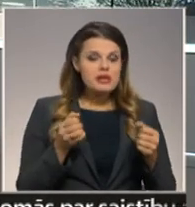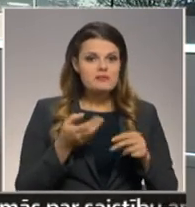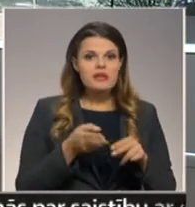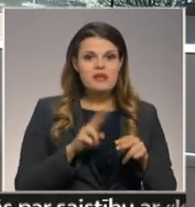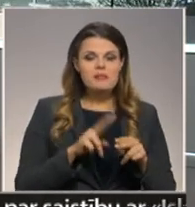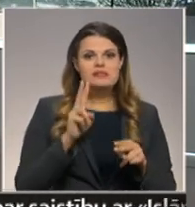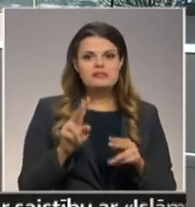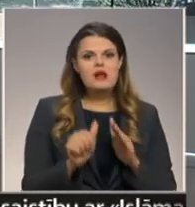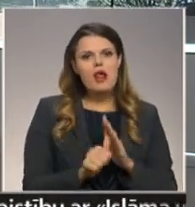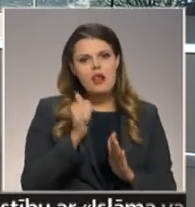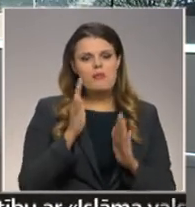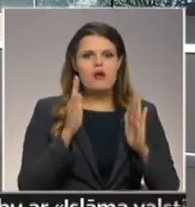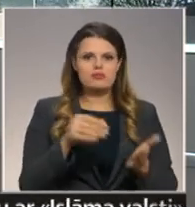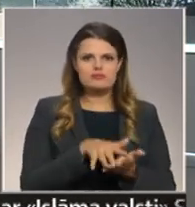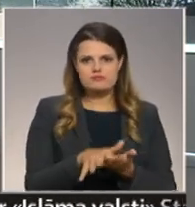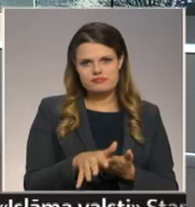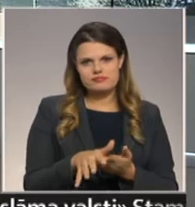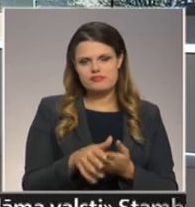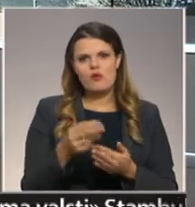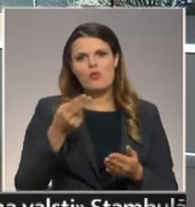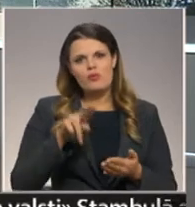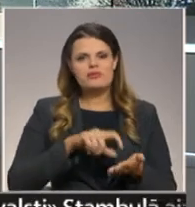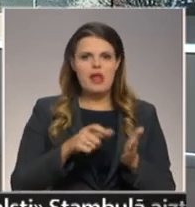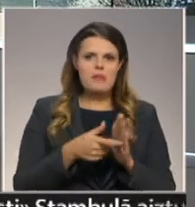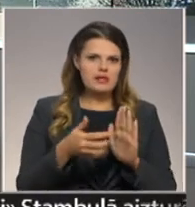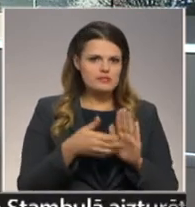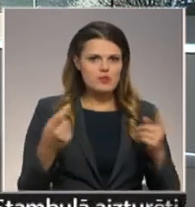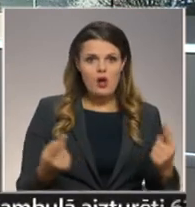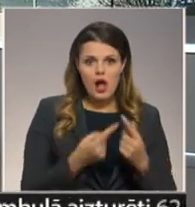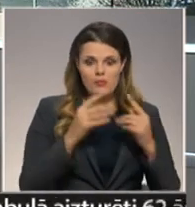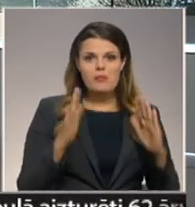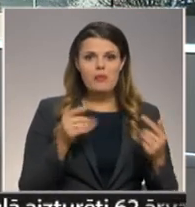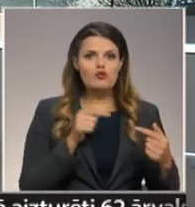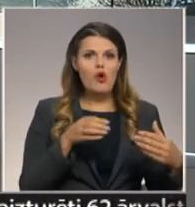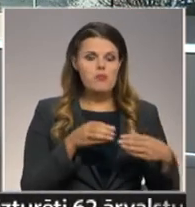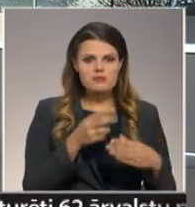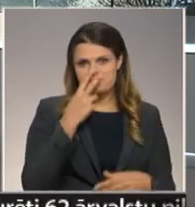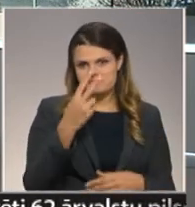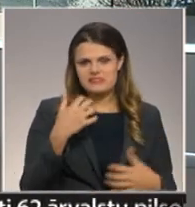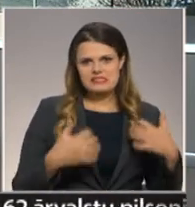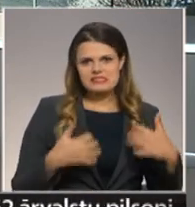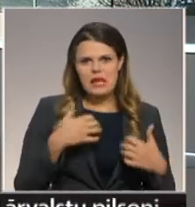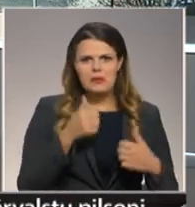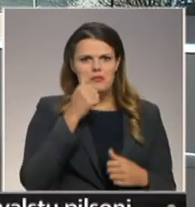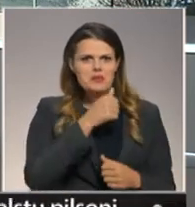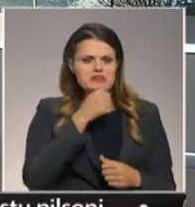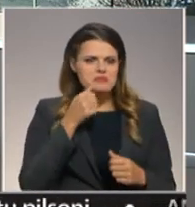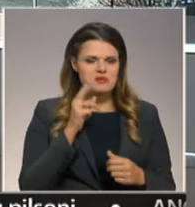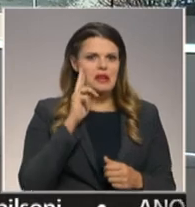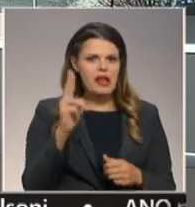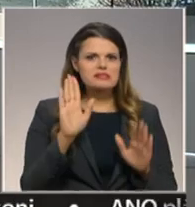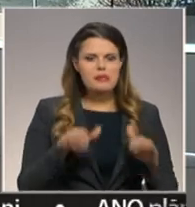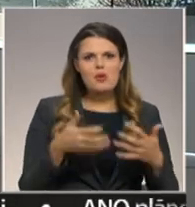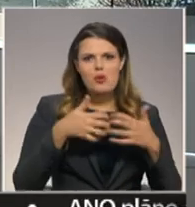tā efektīvāk tikšot izmantot finanšu resursi un telpas, savukārt opozīcija uzskata, ka steiga un noslēpumainība liecina